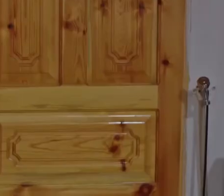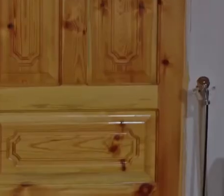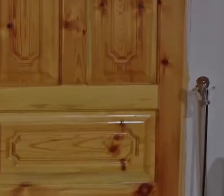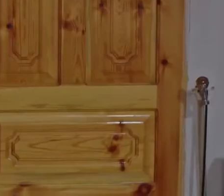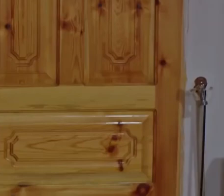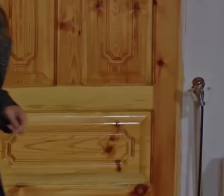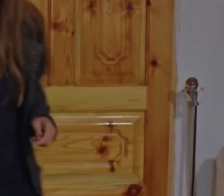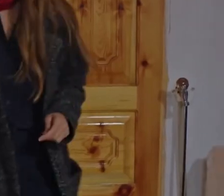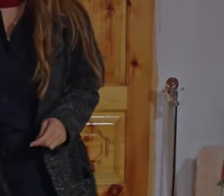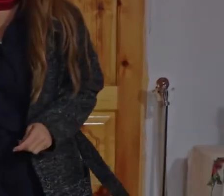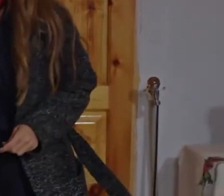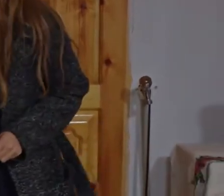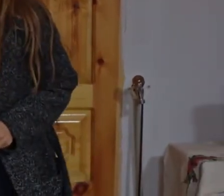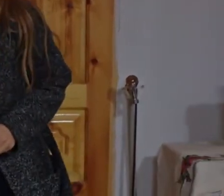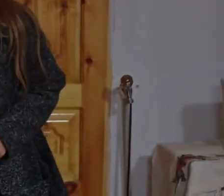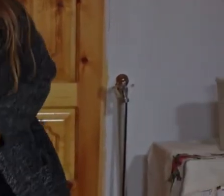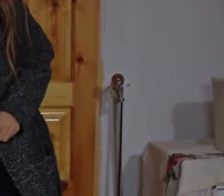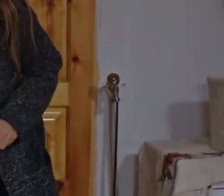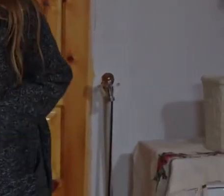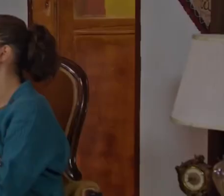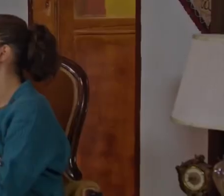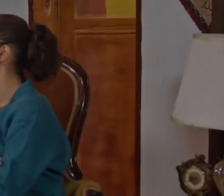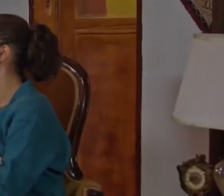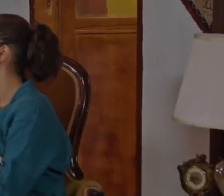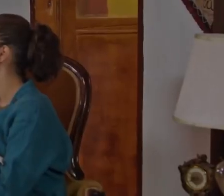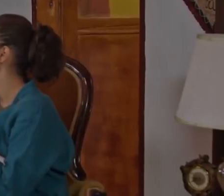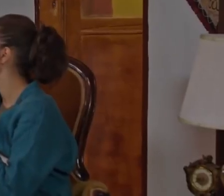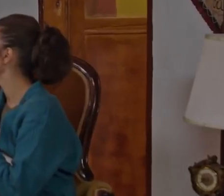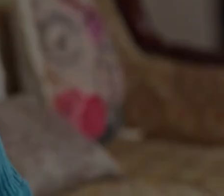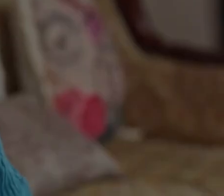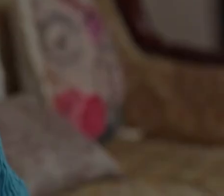Alev İbrahim'in evine girdi. Tuğba ile görünce salonda.